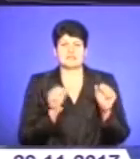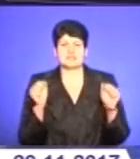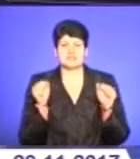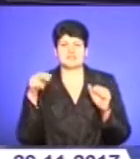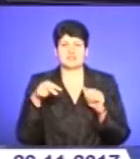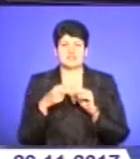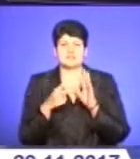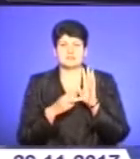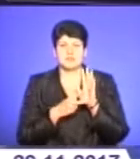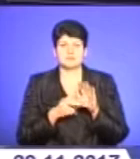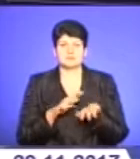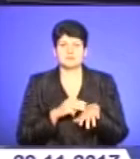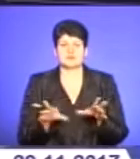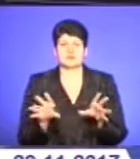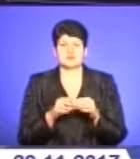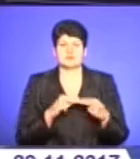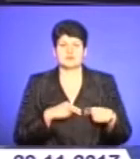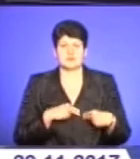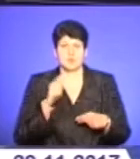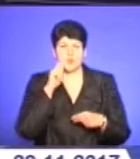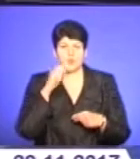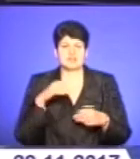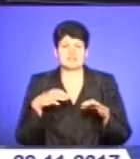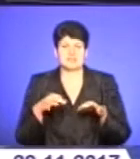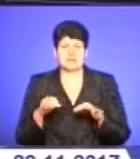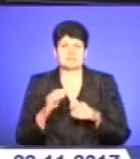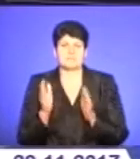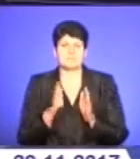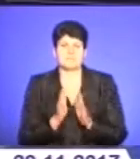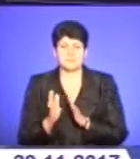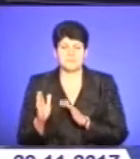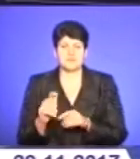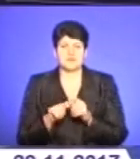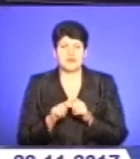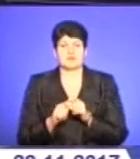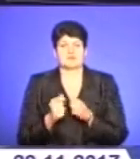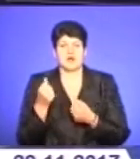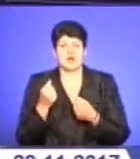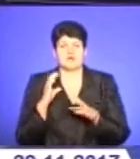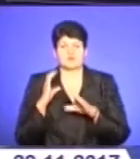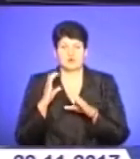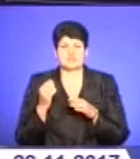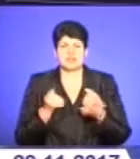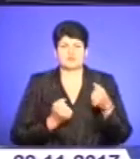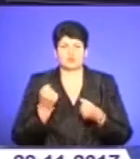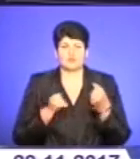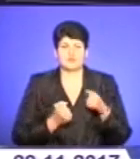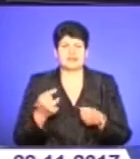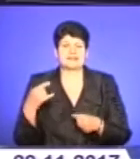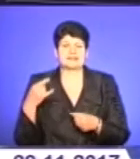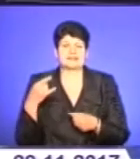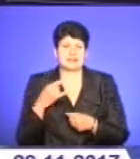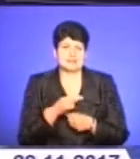зима-2017». Правоохоронці разом з працівниками Укртрансбезпеки перевіряють автобуси, автомобілі, таксі. Зокрема, дозвільні документи на